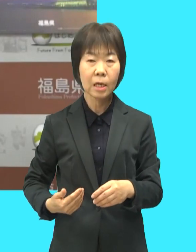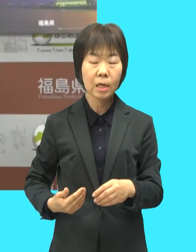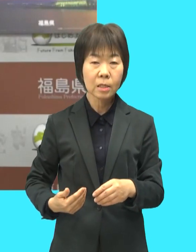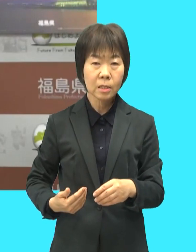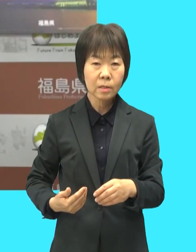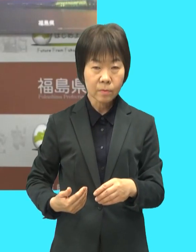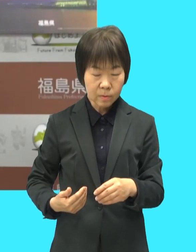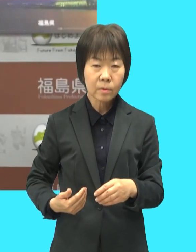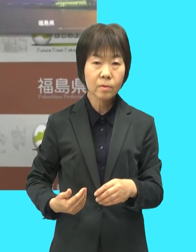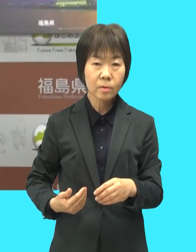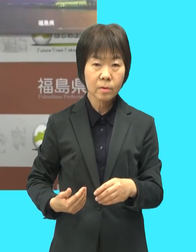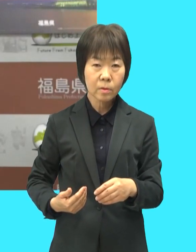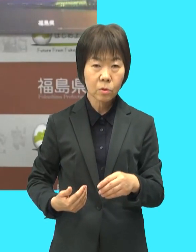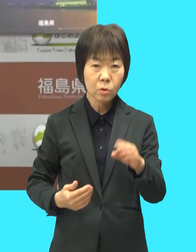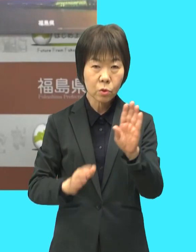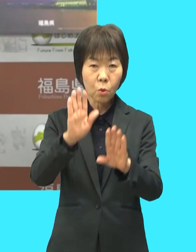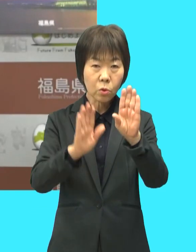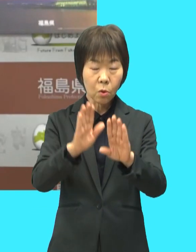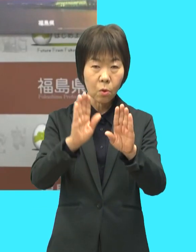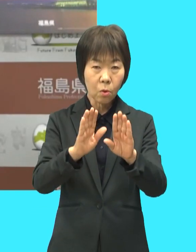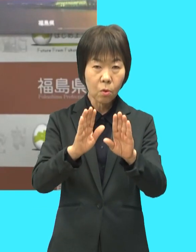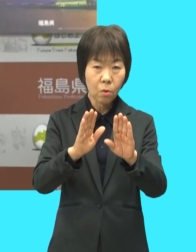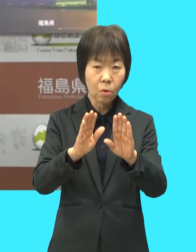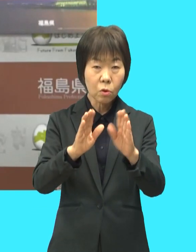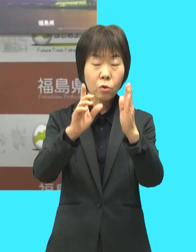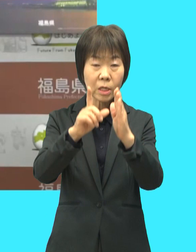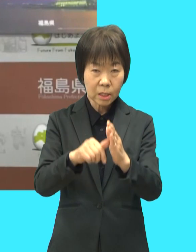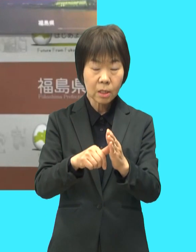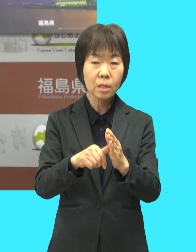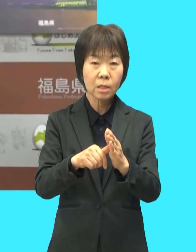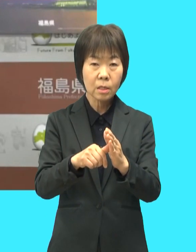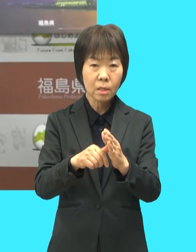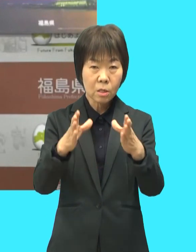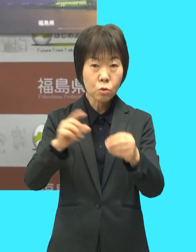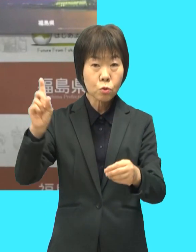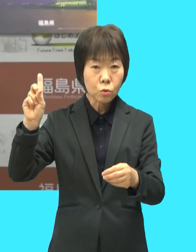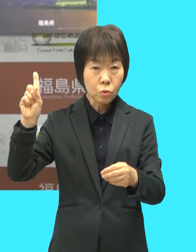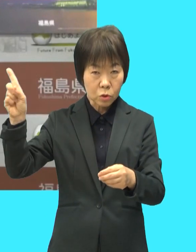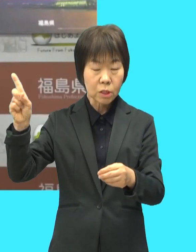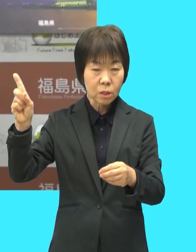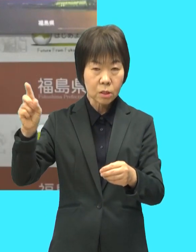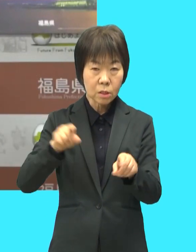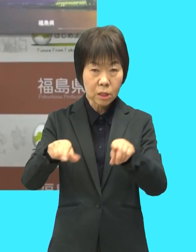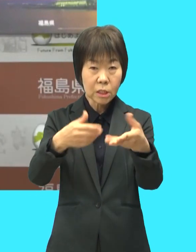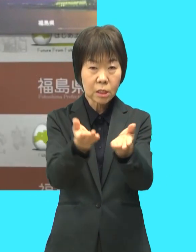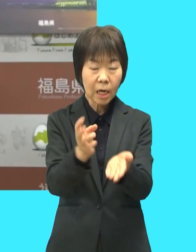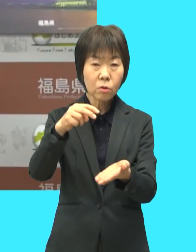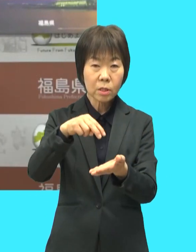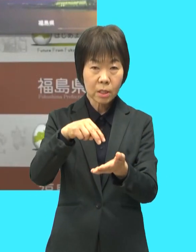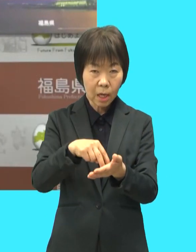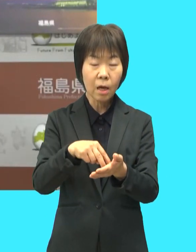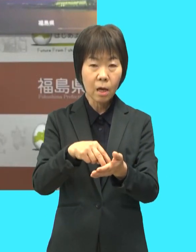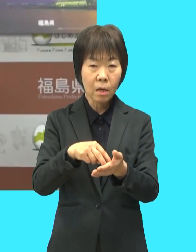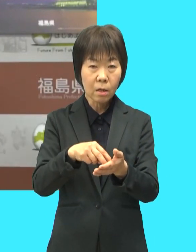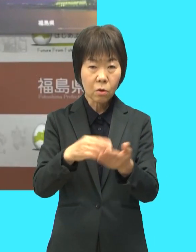発出せざるを得ないような事態が出た場合においては、国としてあるいは自治体としてこの